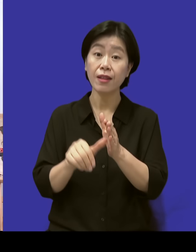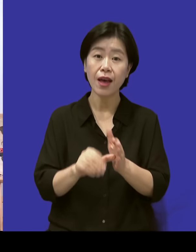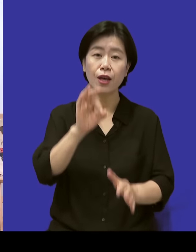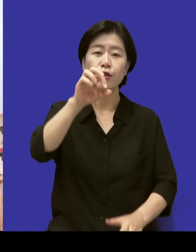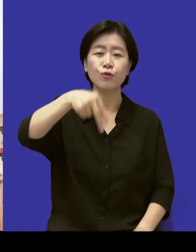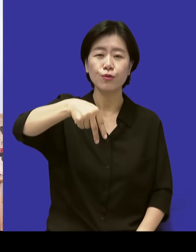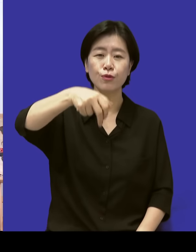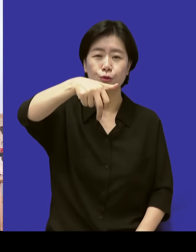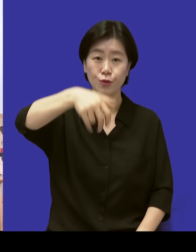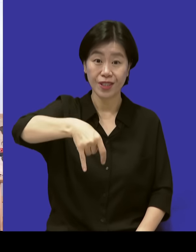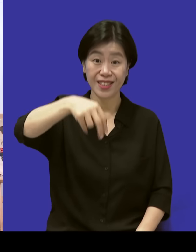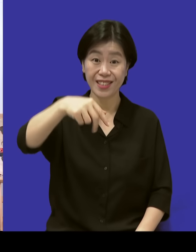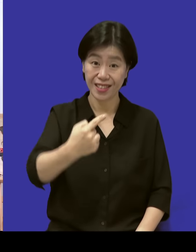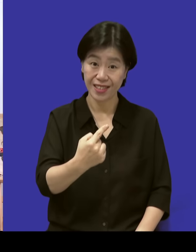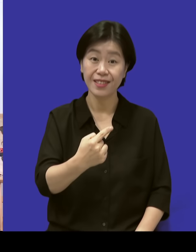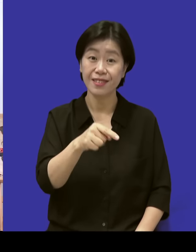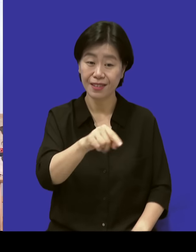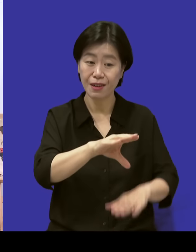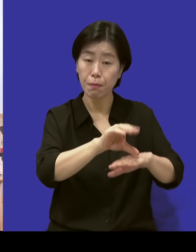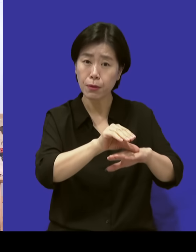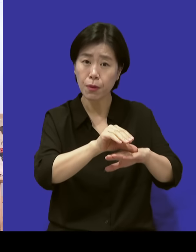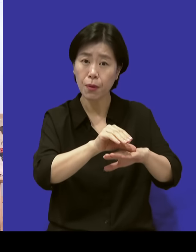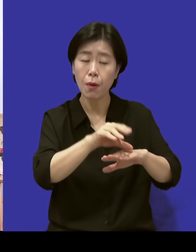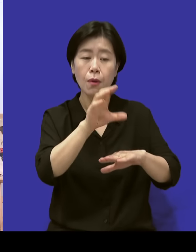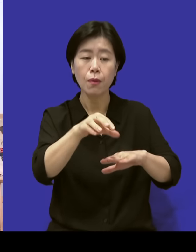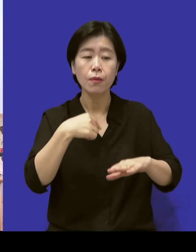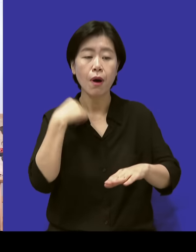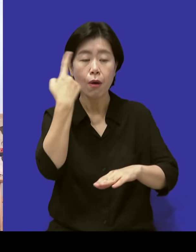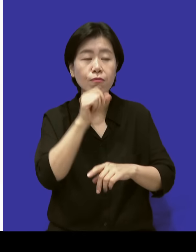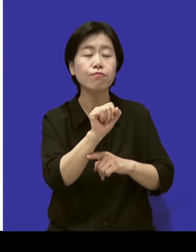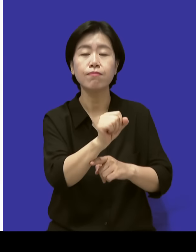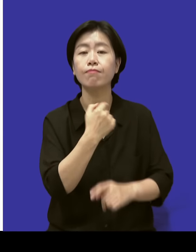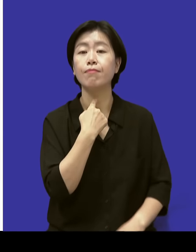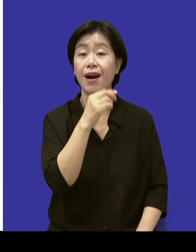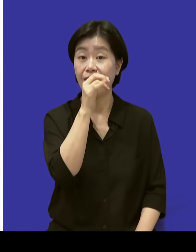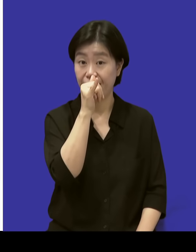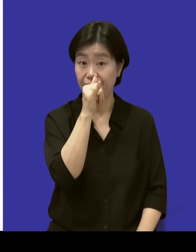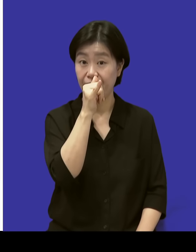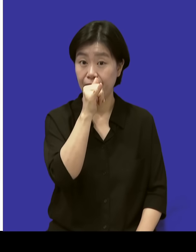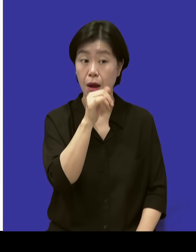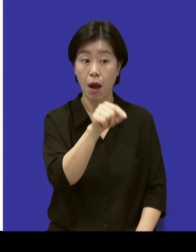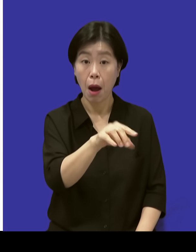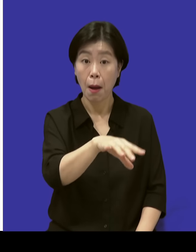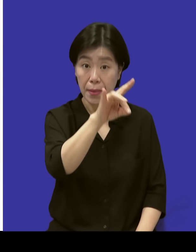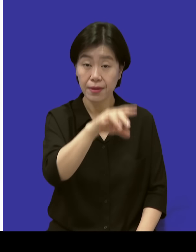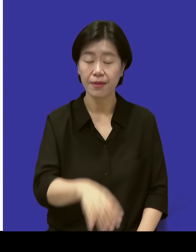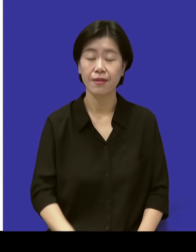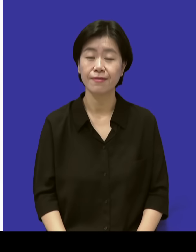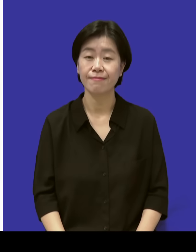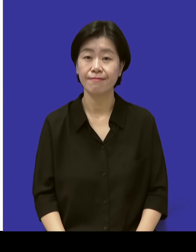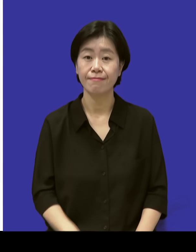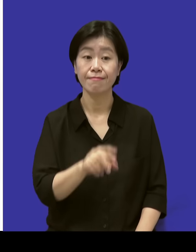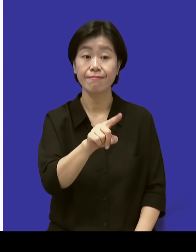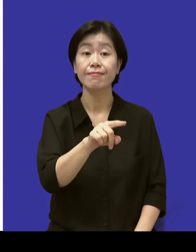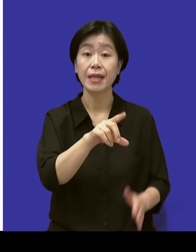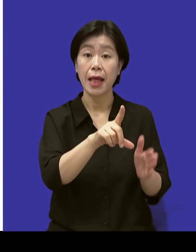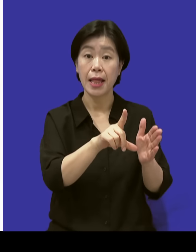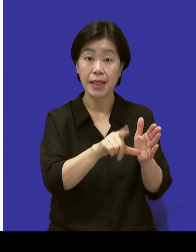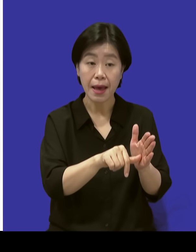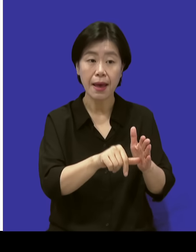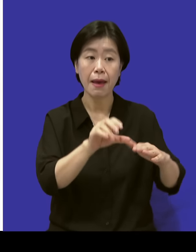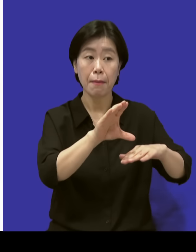유퀴즈 온더블럭이라는 그 예, 유재석님이 예. 진행하시는 방송에 출연을 했었는데 네. 그 출연했던 그 방송을 보시고